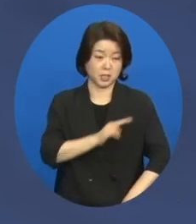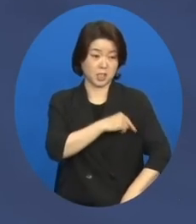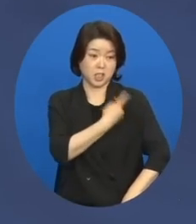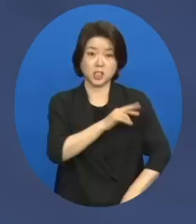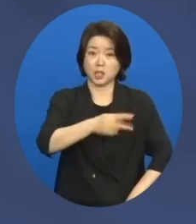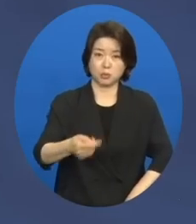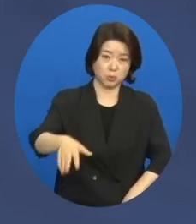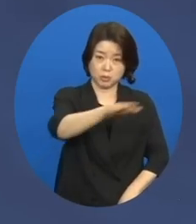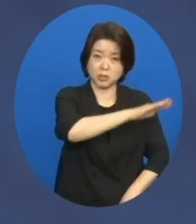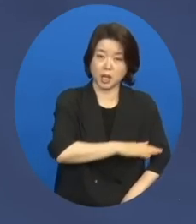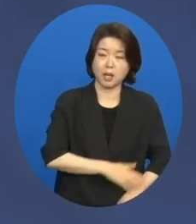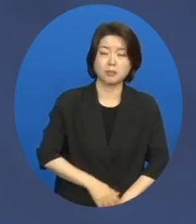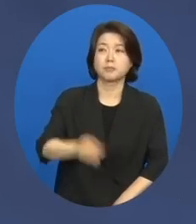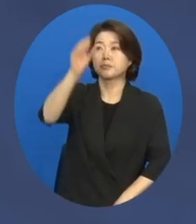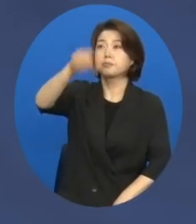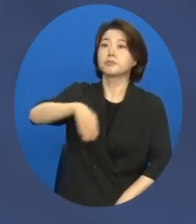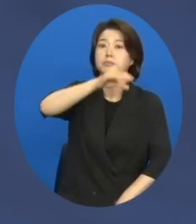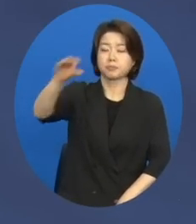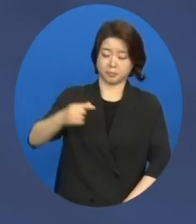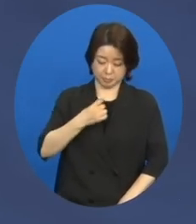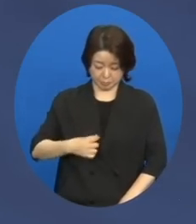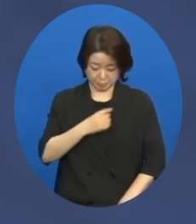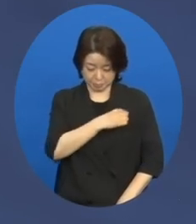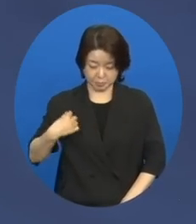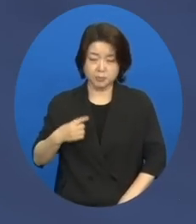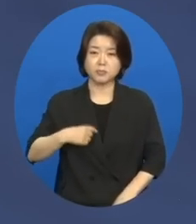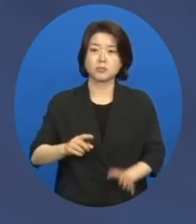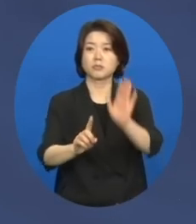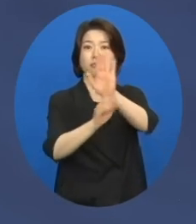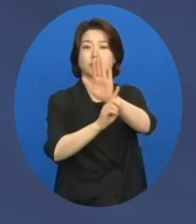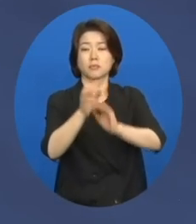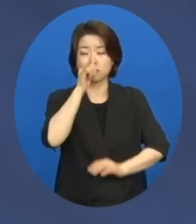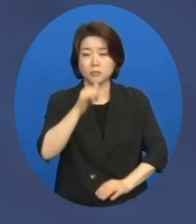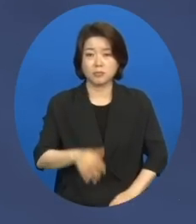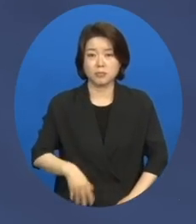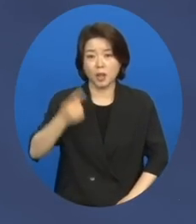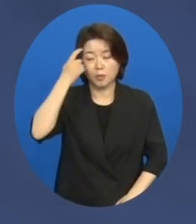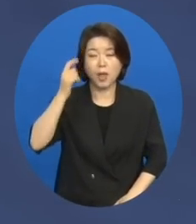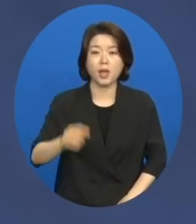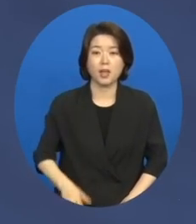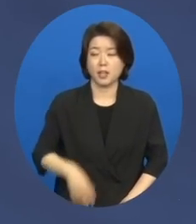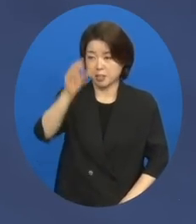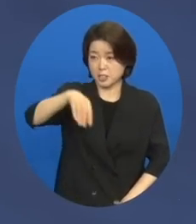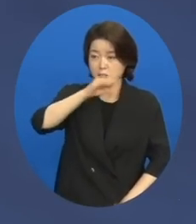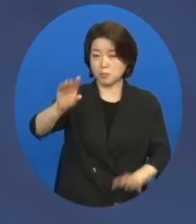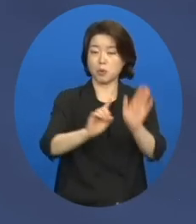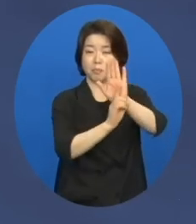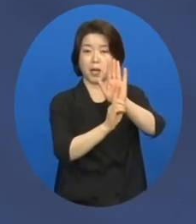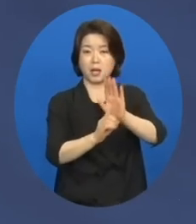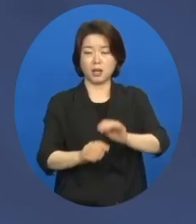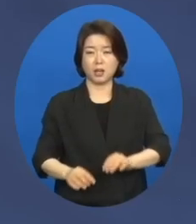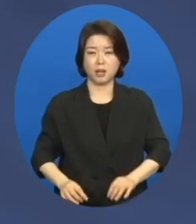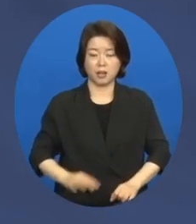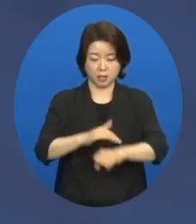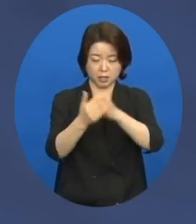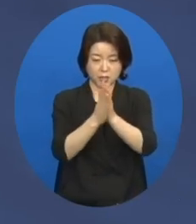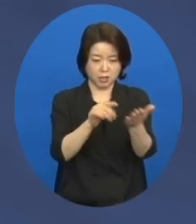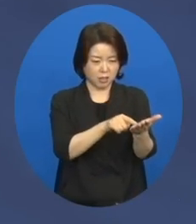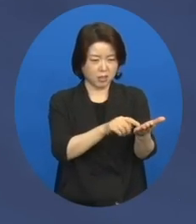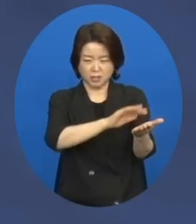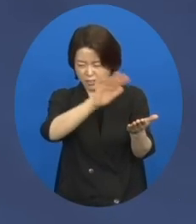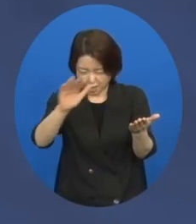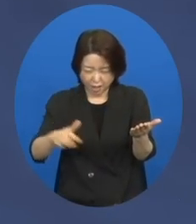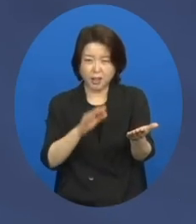이단들조차도 왜 십자가를 기독교의 심볼로 삼을까, 상징으로 삼을까, 이 성경 전체가 말하는 복음이